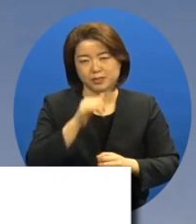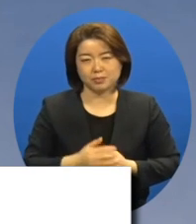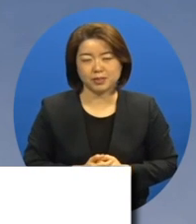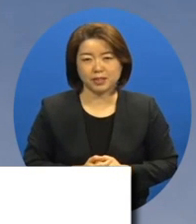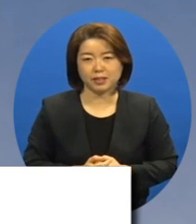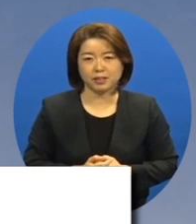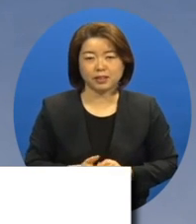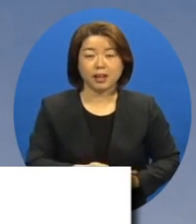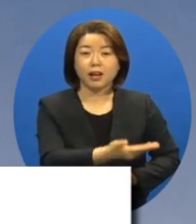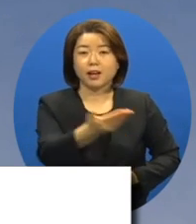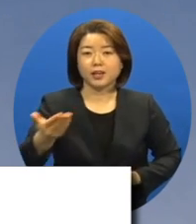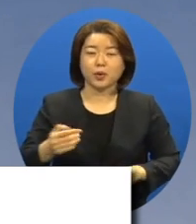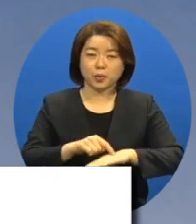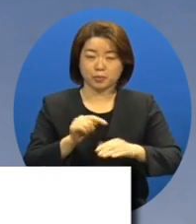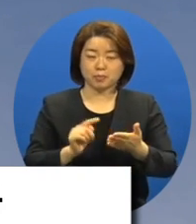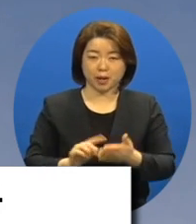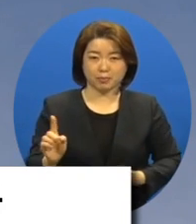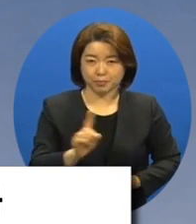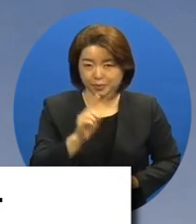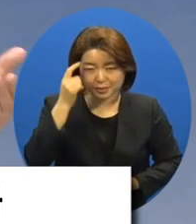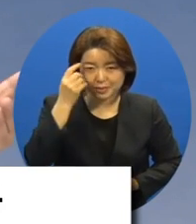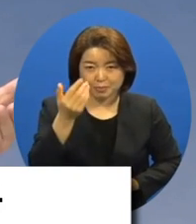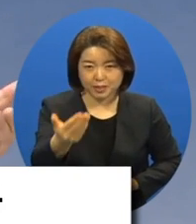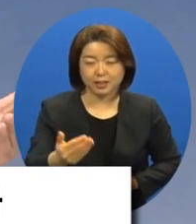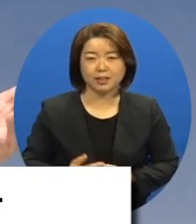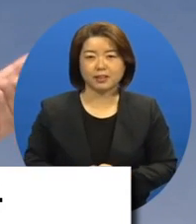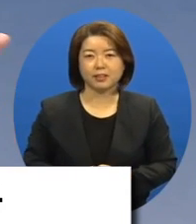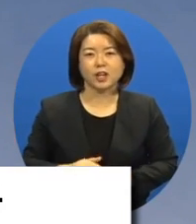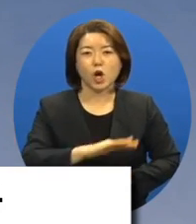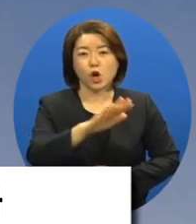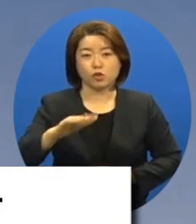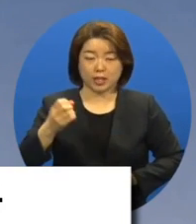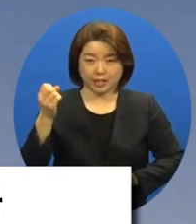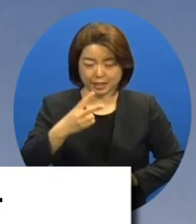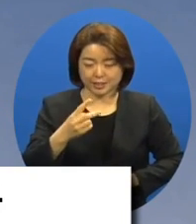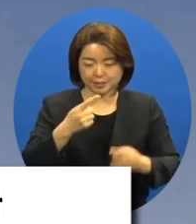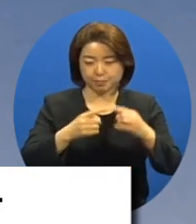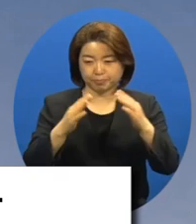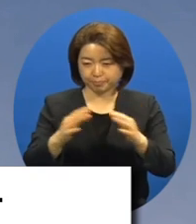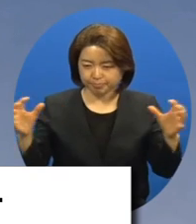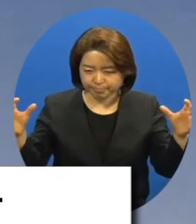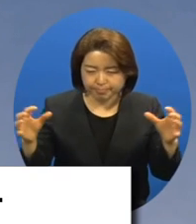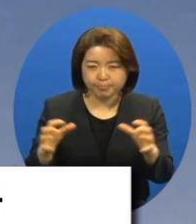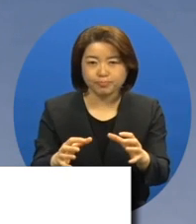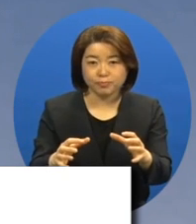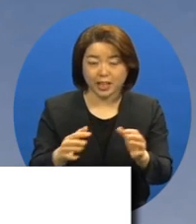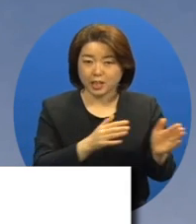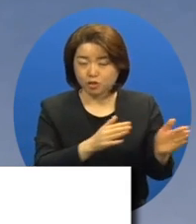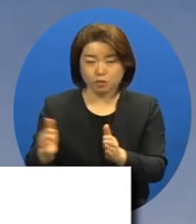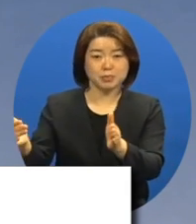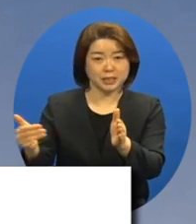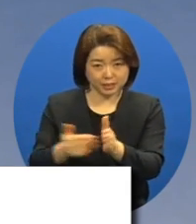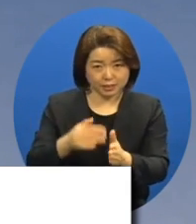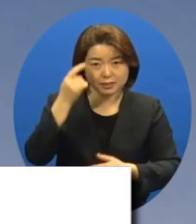마음은 어떻습니까 여러분 우리가 다시 교회로 모일 준비가 되셨습니까